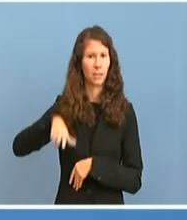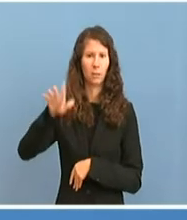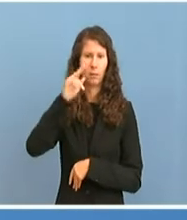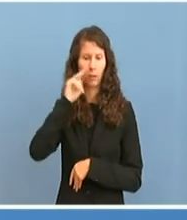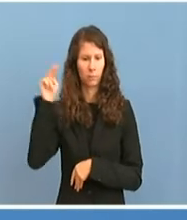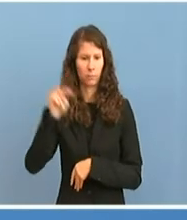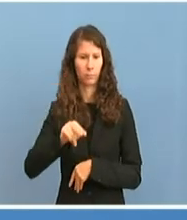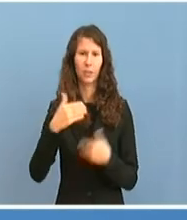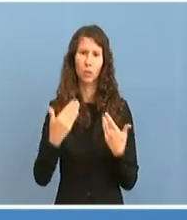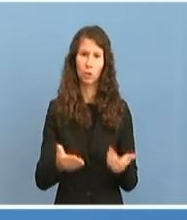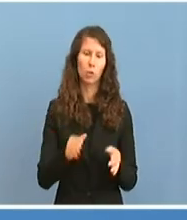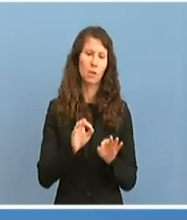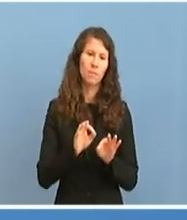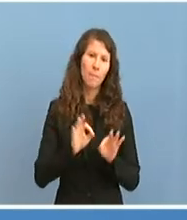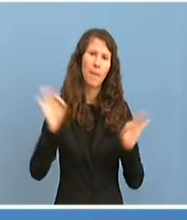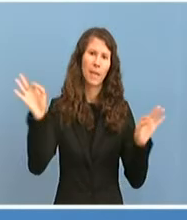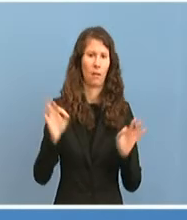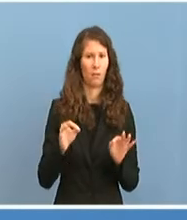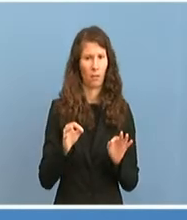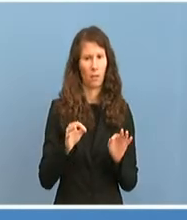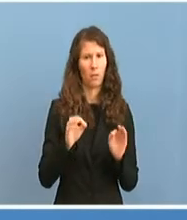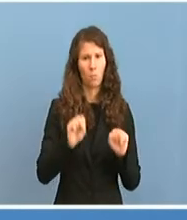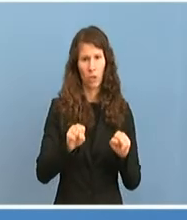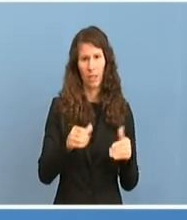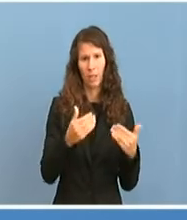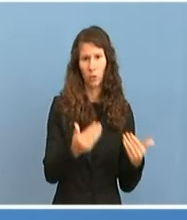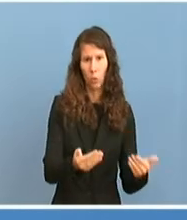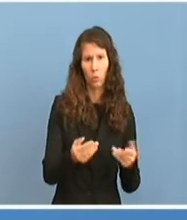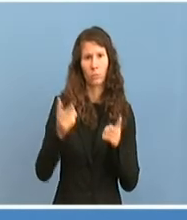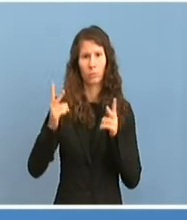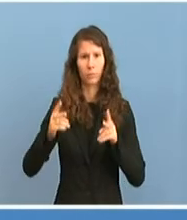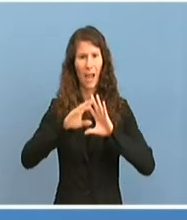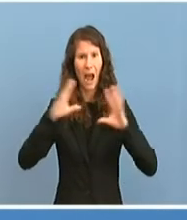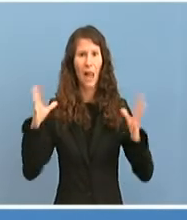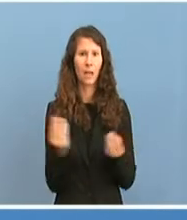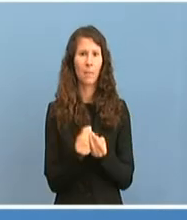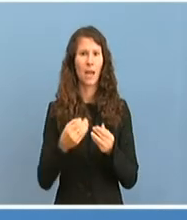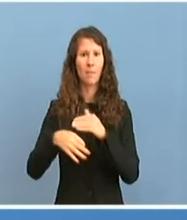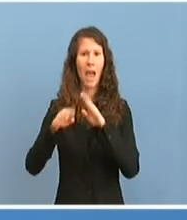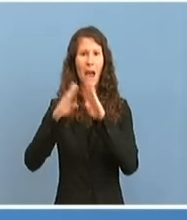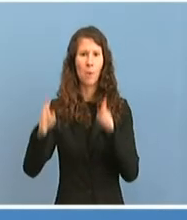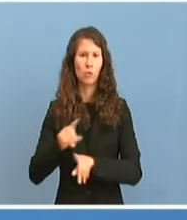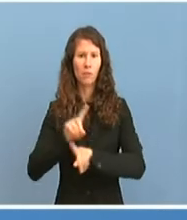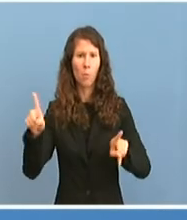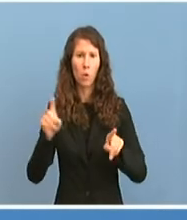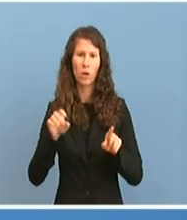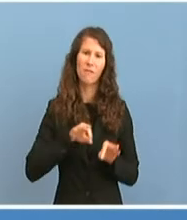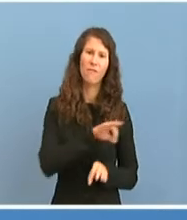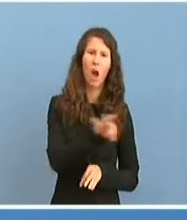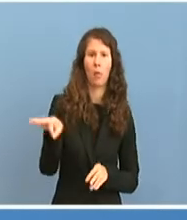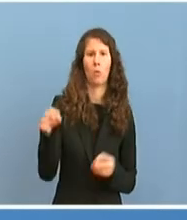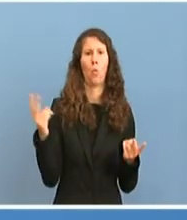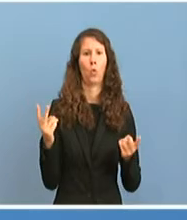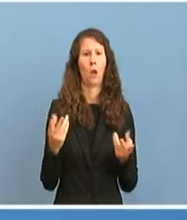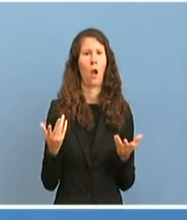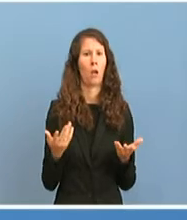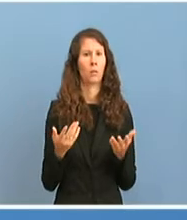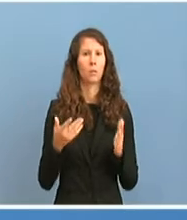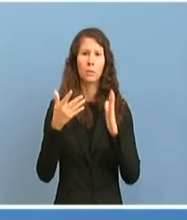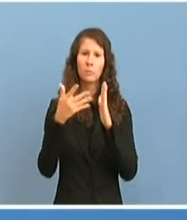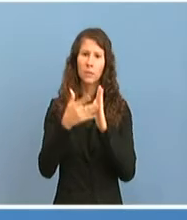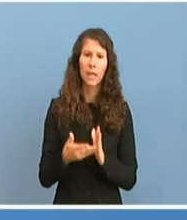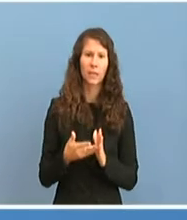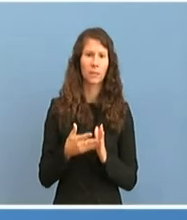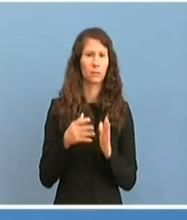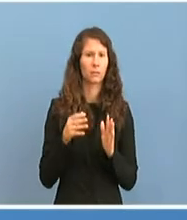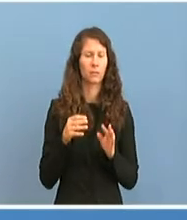bessere Variante als jetzt umfassende Beherbergungsverbote oder halt eben Tests für Urlauber in der